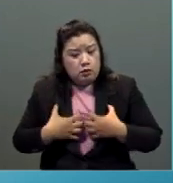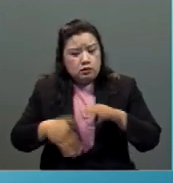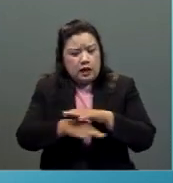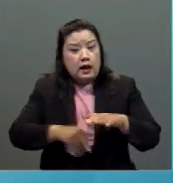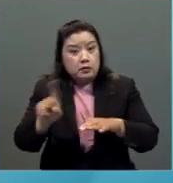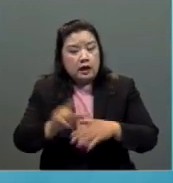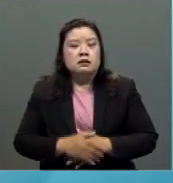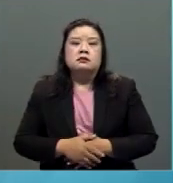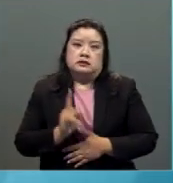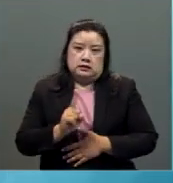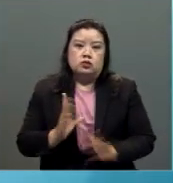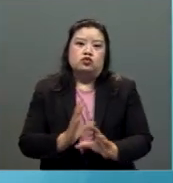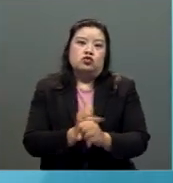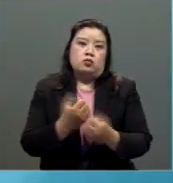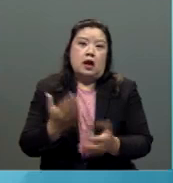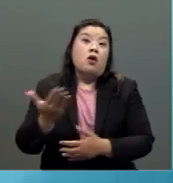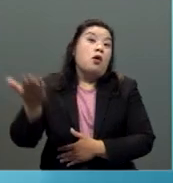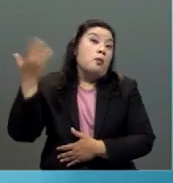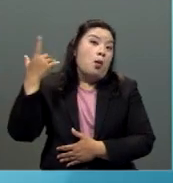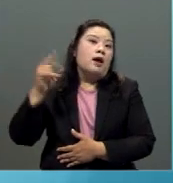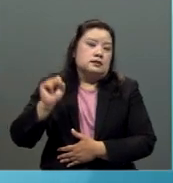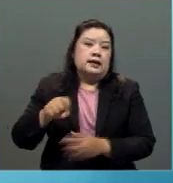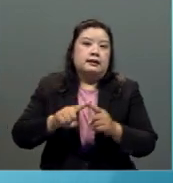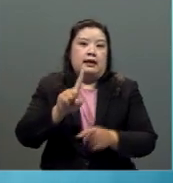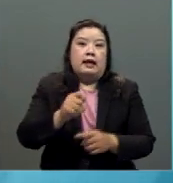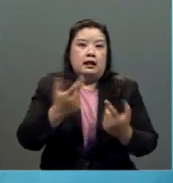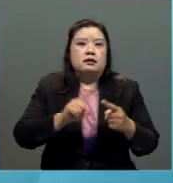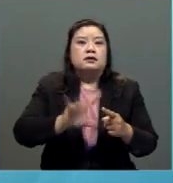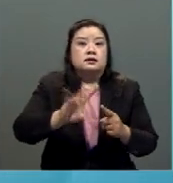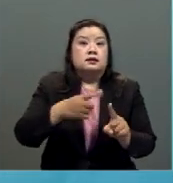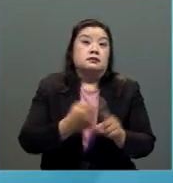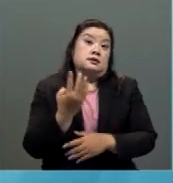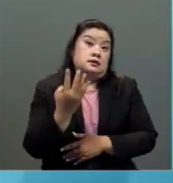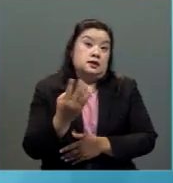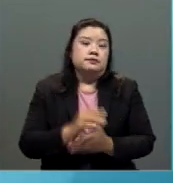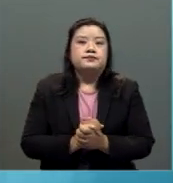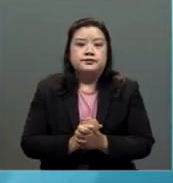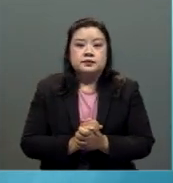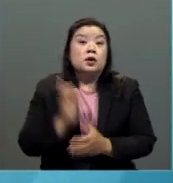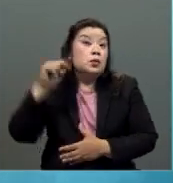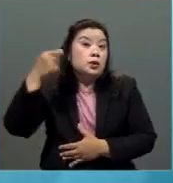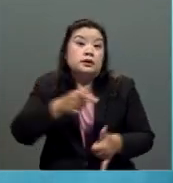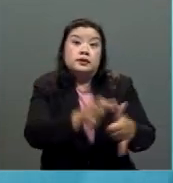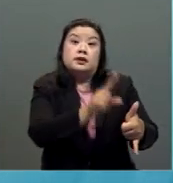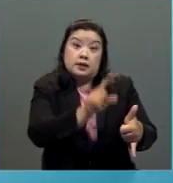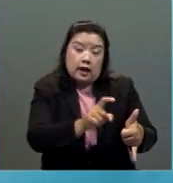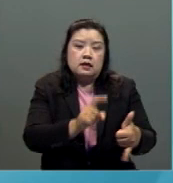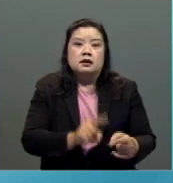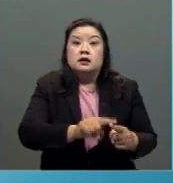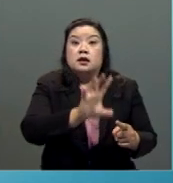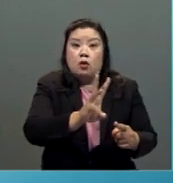การเพิ่งออกมาเมื่อวานนี้นะครับแต่จริงๆเสียชีวิตตั้งแต่วันที่7จะเห็นว่ารายนี้มาวันที่6นะครับแล้วก็เสียชีวิตวันที่